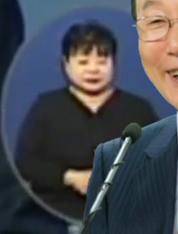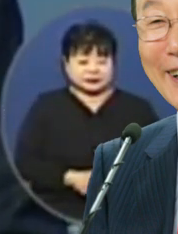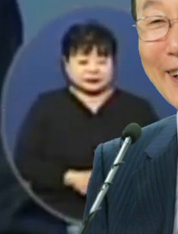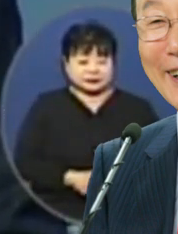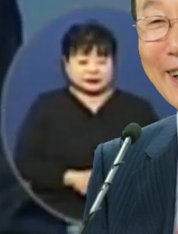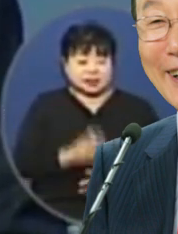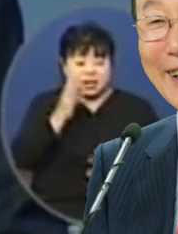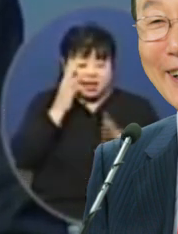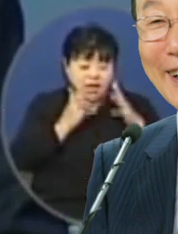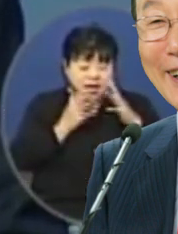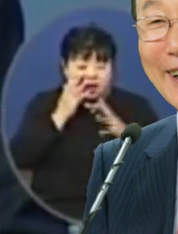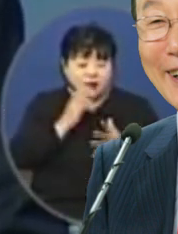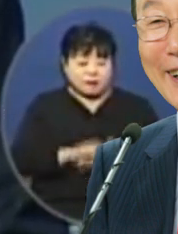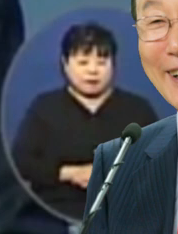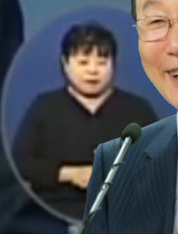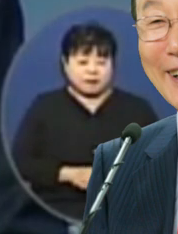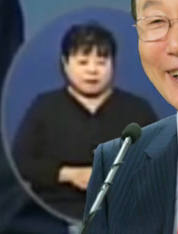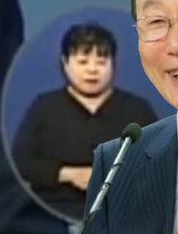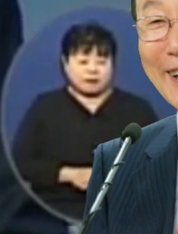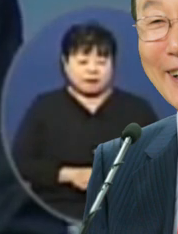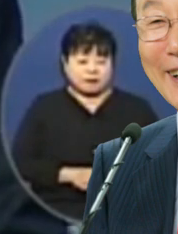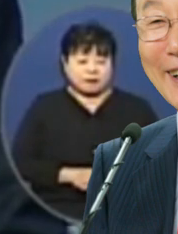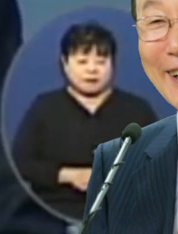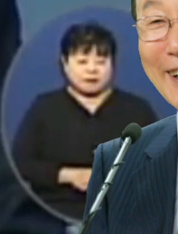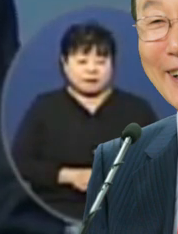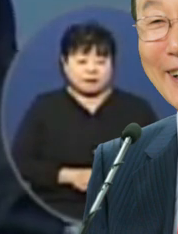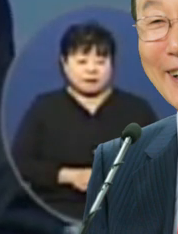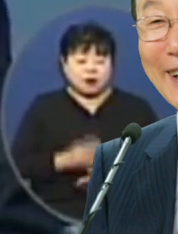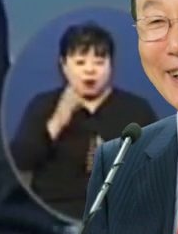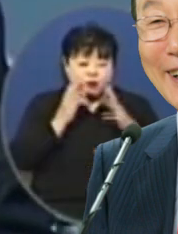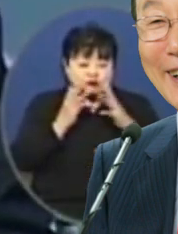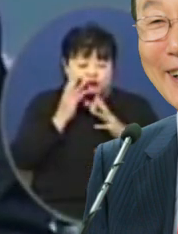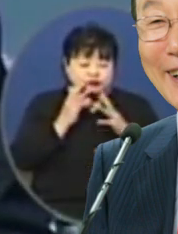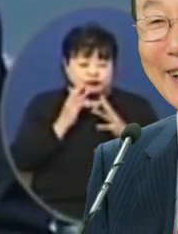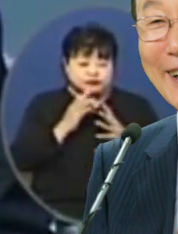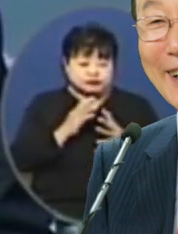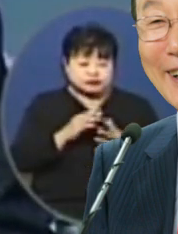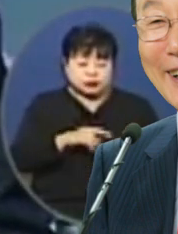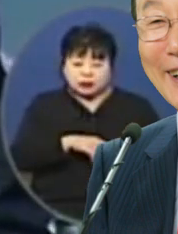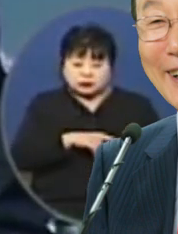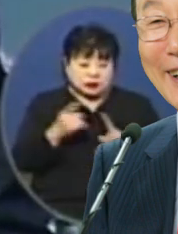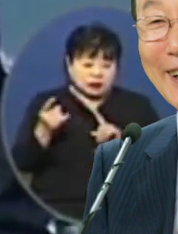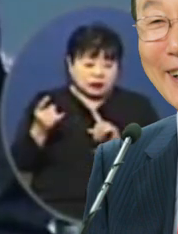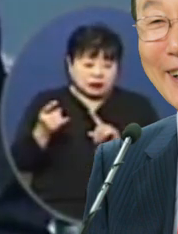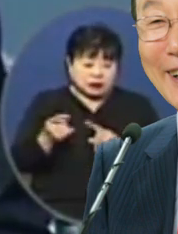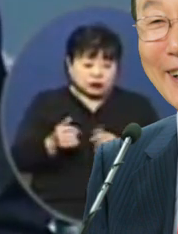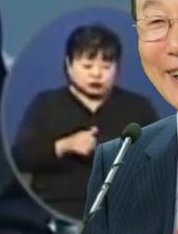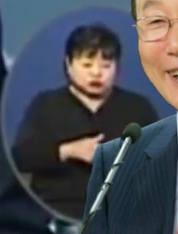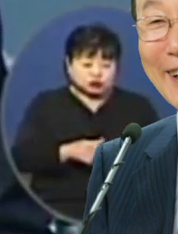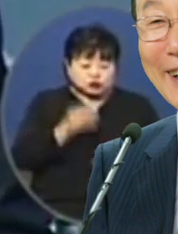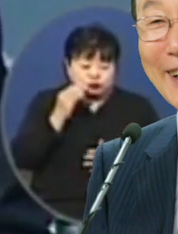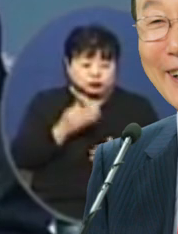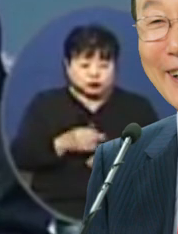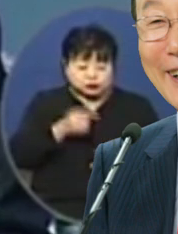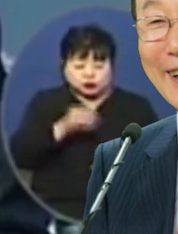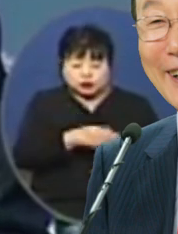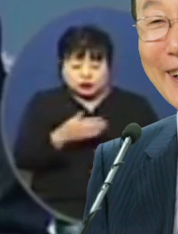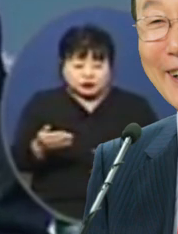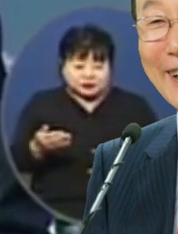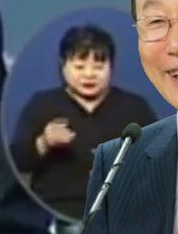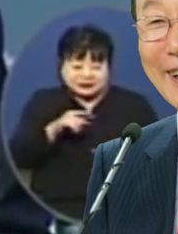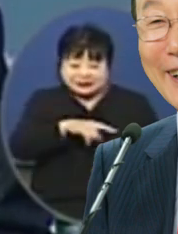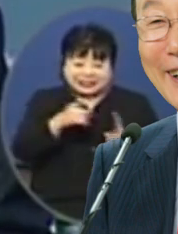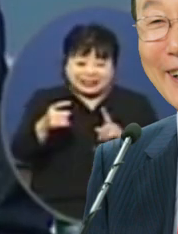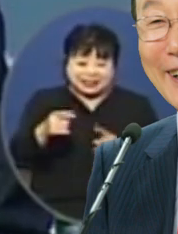파란 풀들이 살아나는 것입니다. 다 죽었던 풀들이 샘물이 흐르면 살아나지요. 그 풀들이